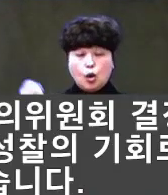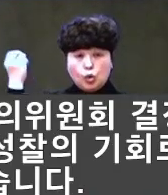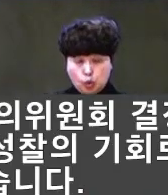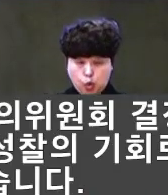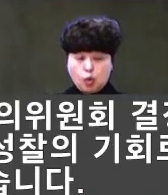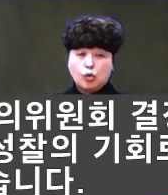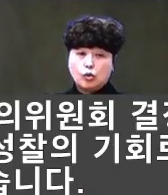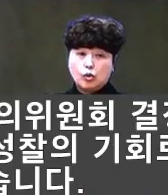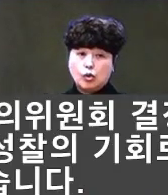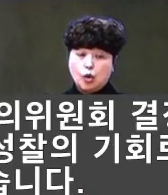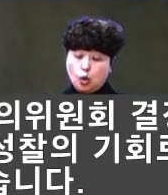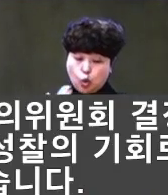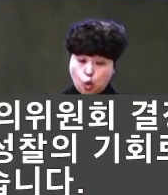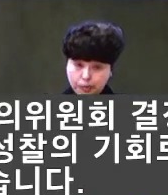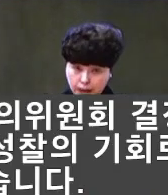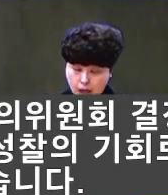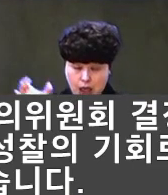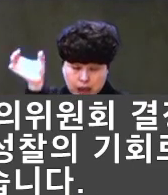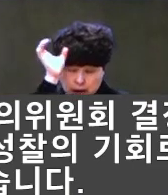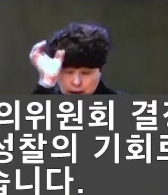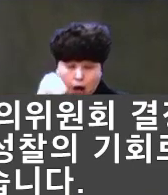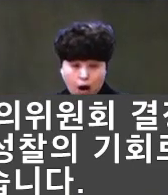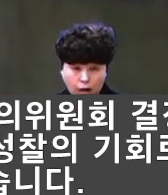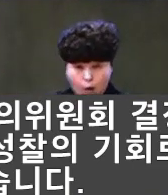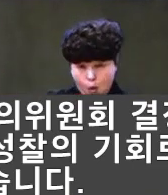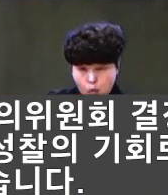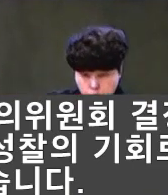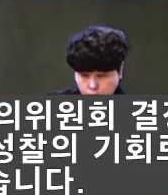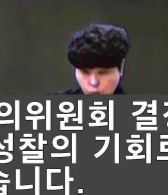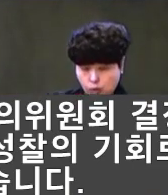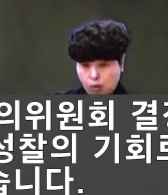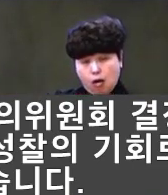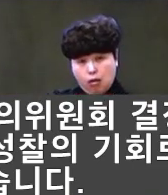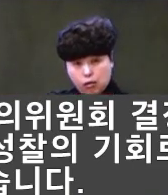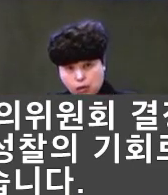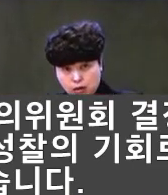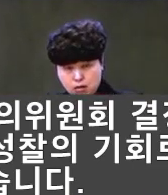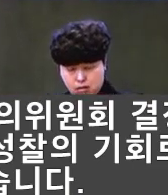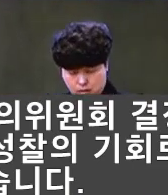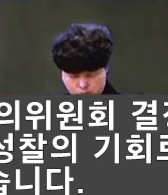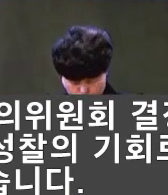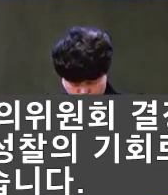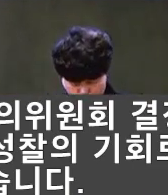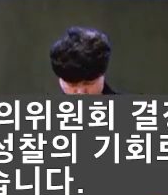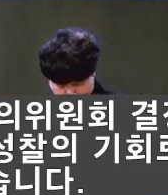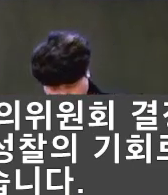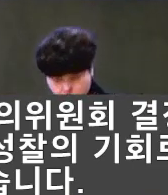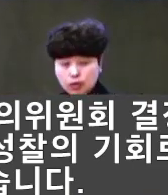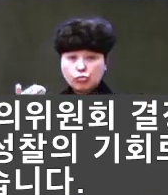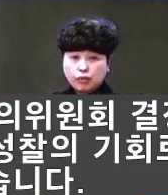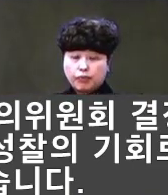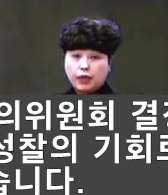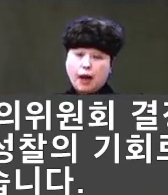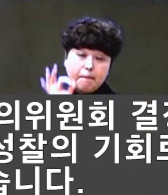노민의 기대에 부응하는 의정활동 등을 펼쳐 주십시오. 만약